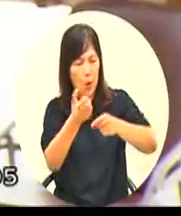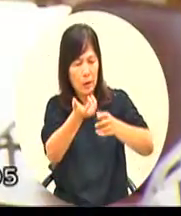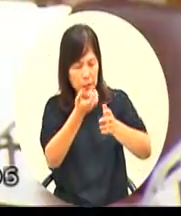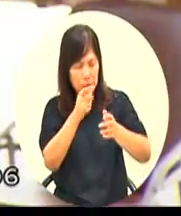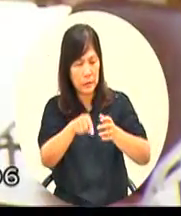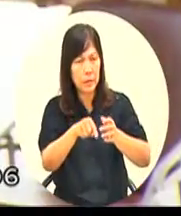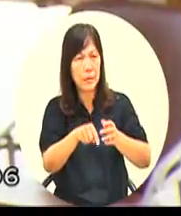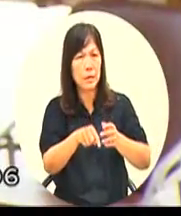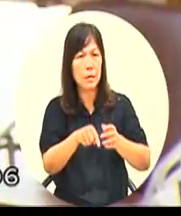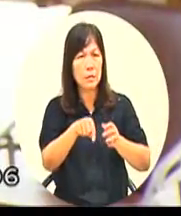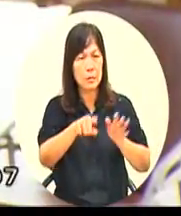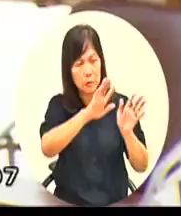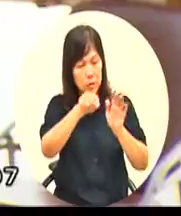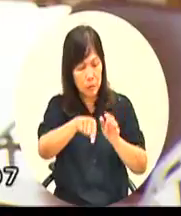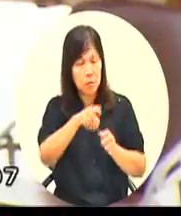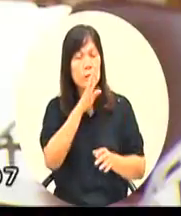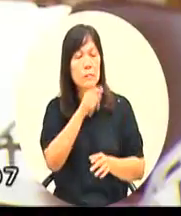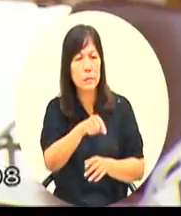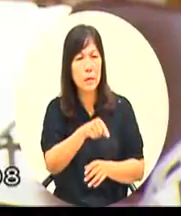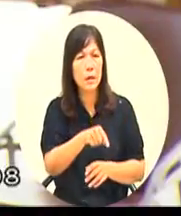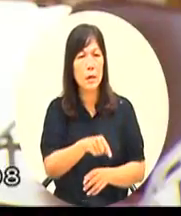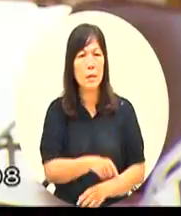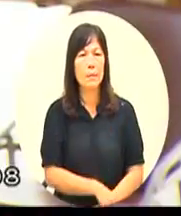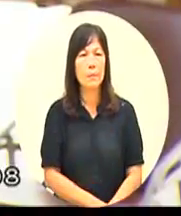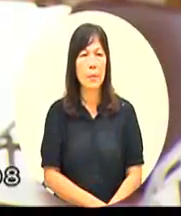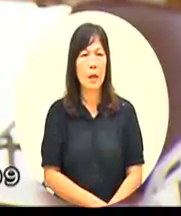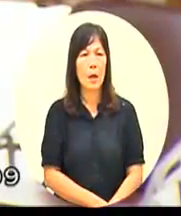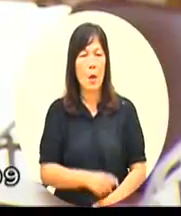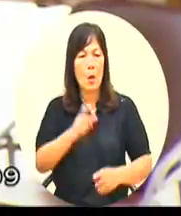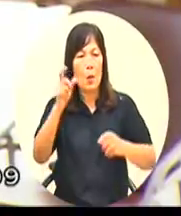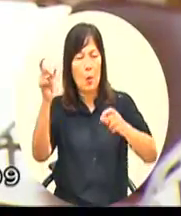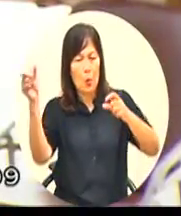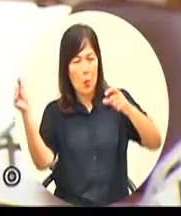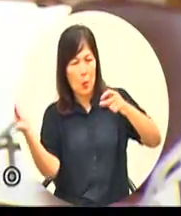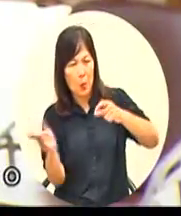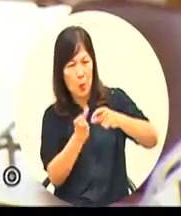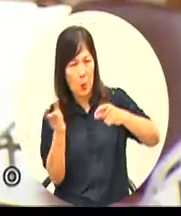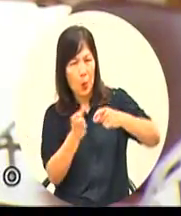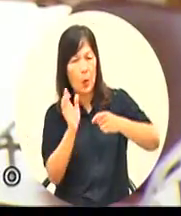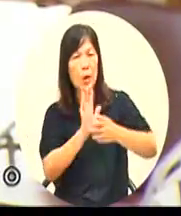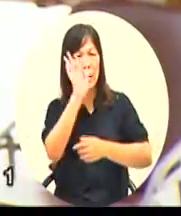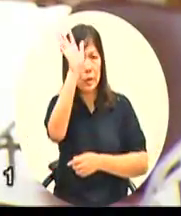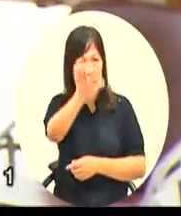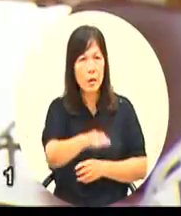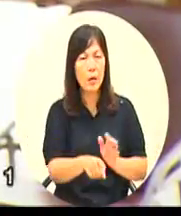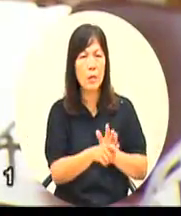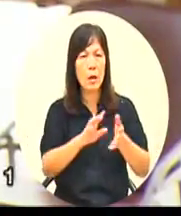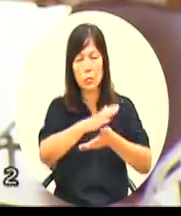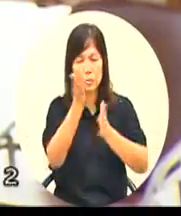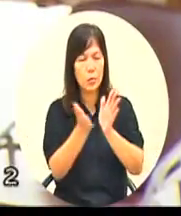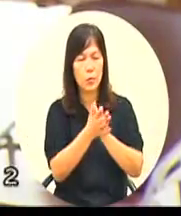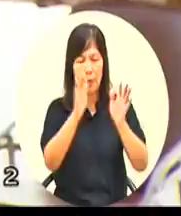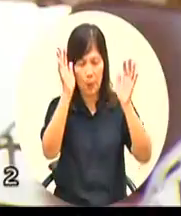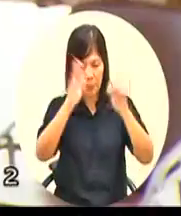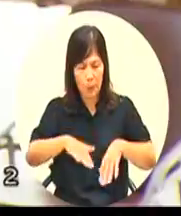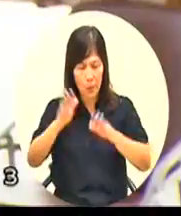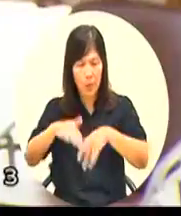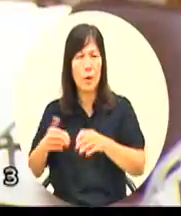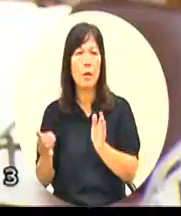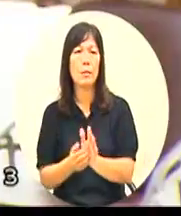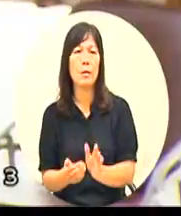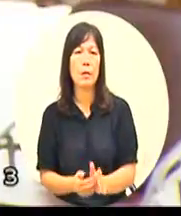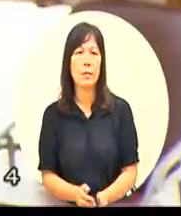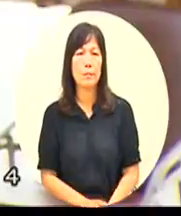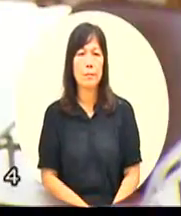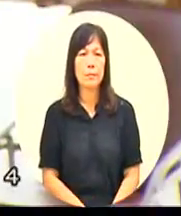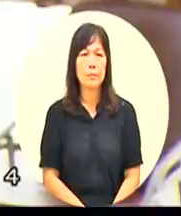子的样子哦，啊，这改莫兰地了后哈，你看古爷整个都坍塌，啊，这个